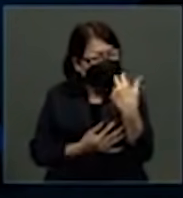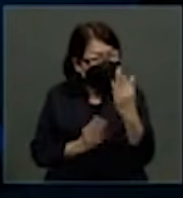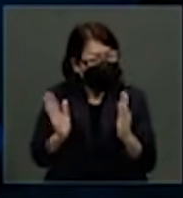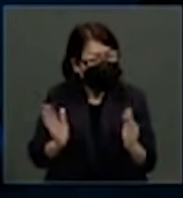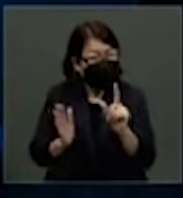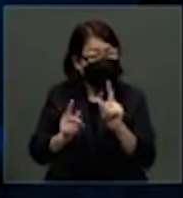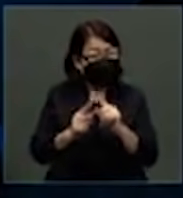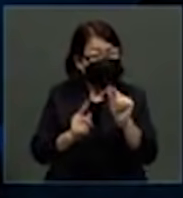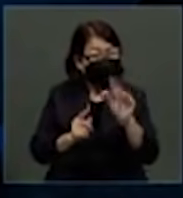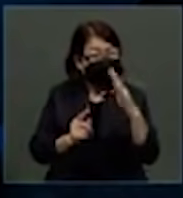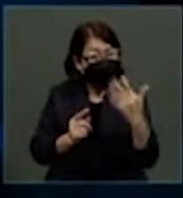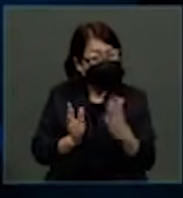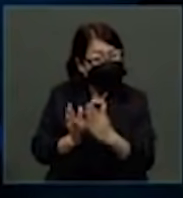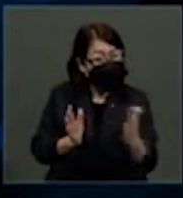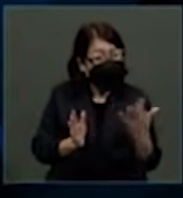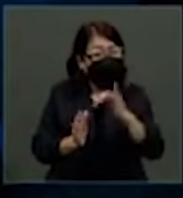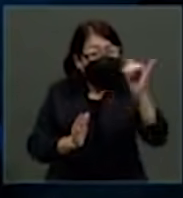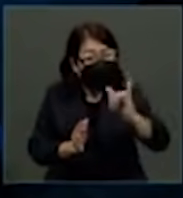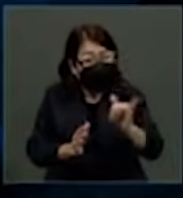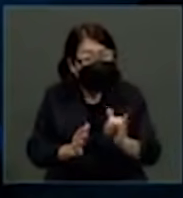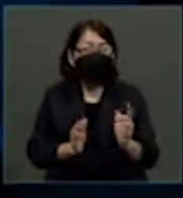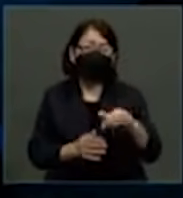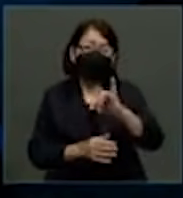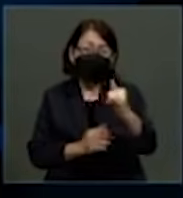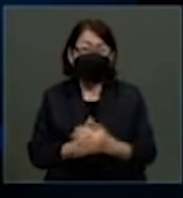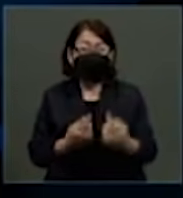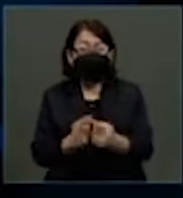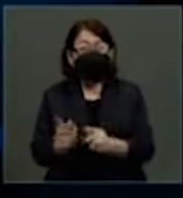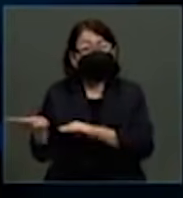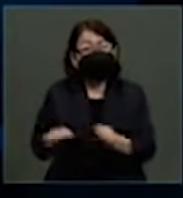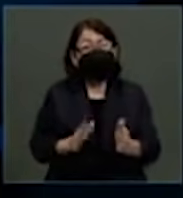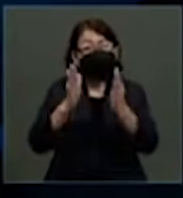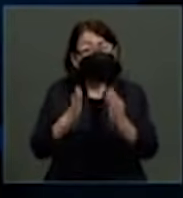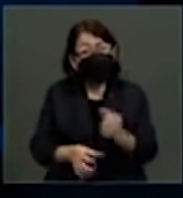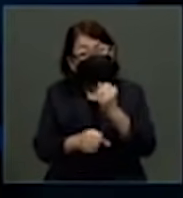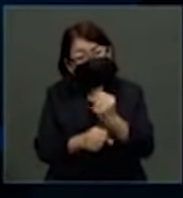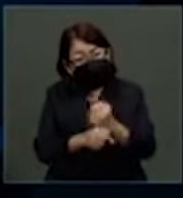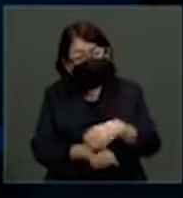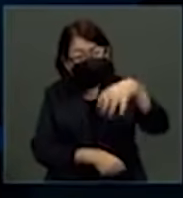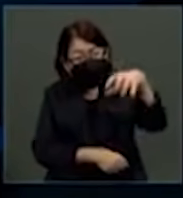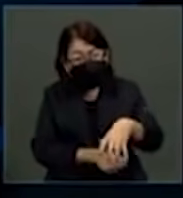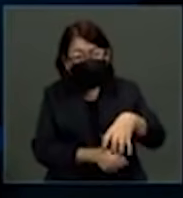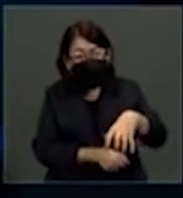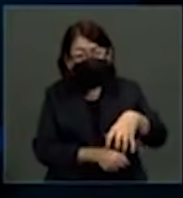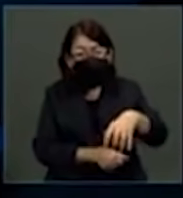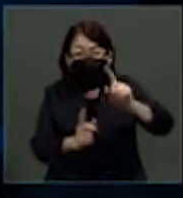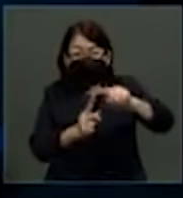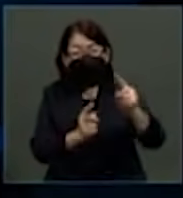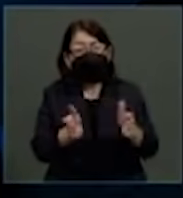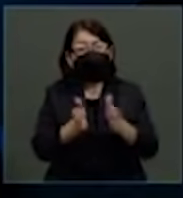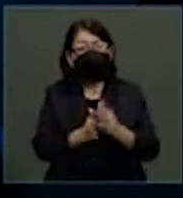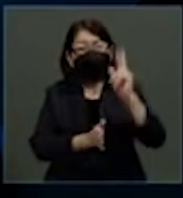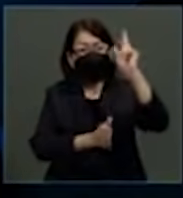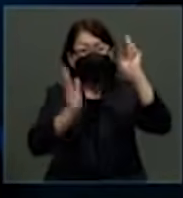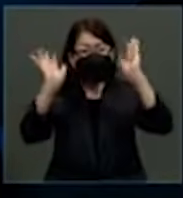กฎาคมเว้นแต่จะได้มีการประเมินความเหมาะสมของสถานการณ์ต่อไปแต่การเตรียมการด้านบุคลาก